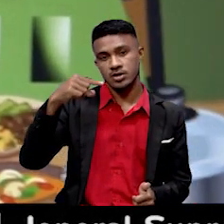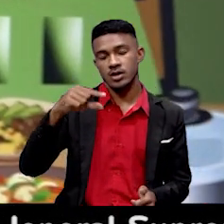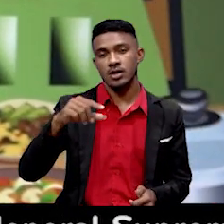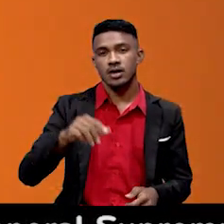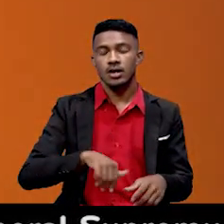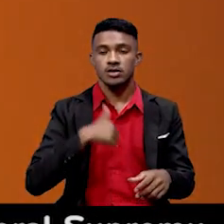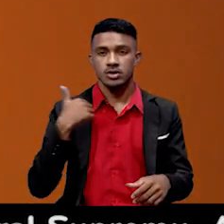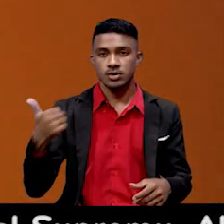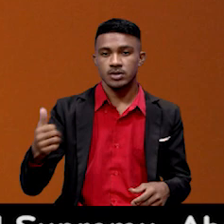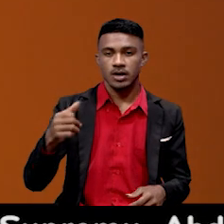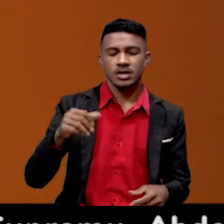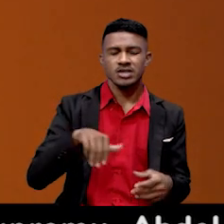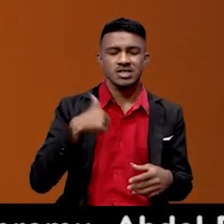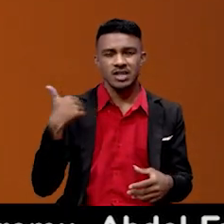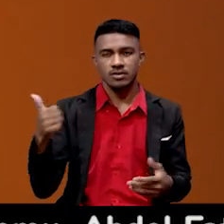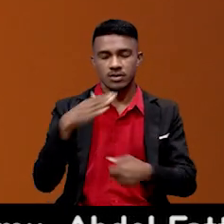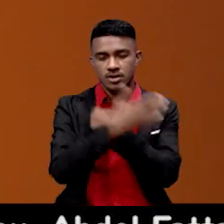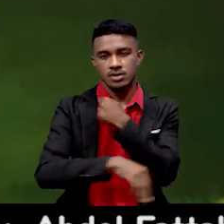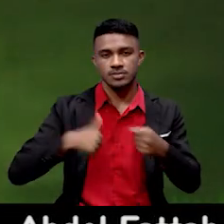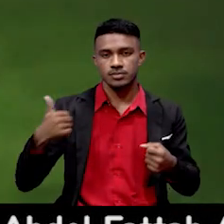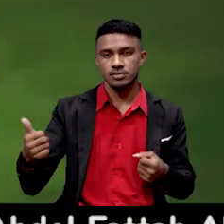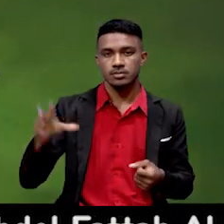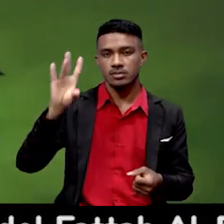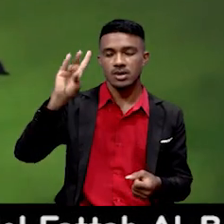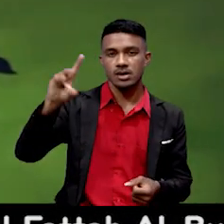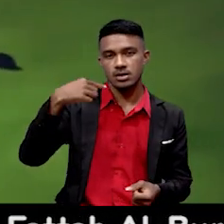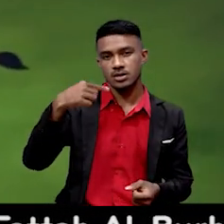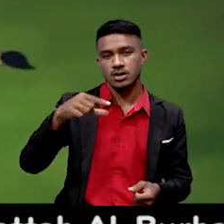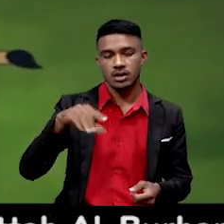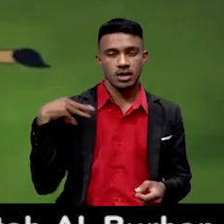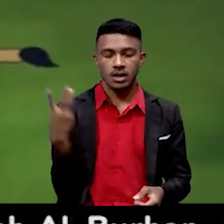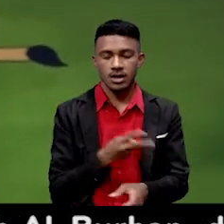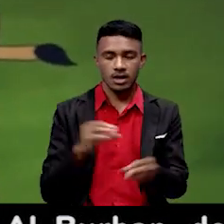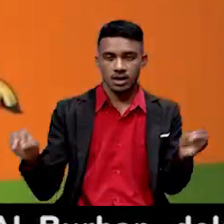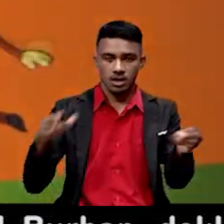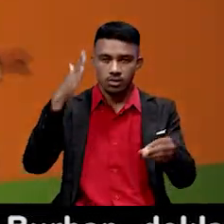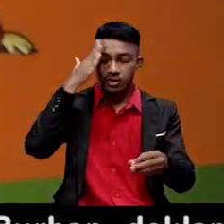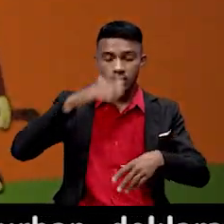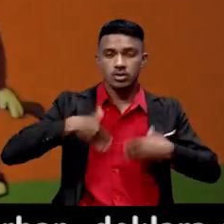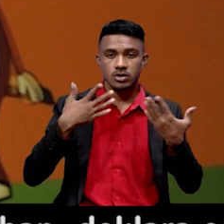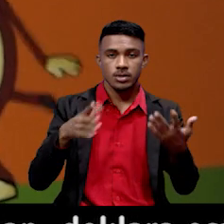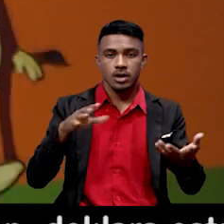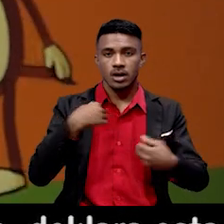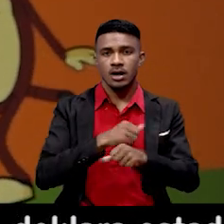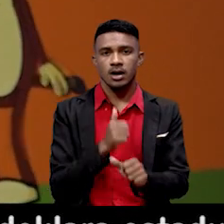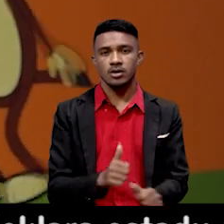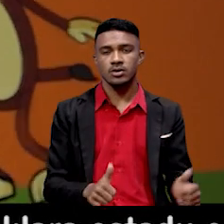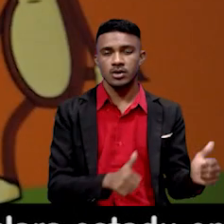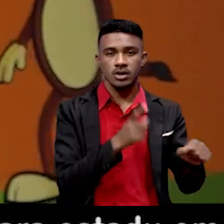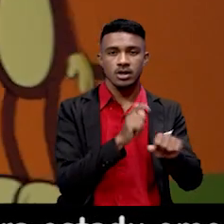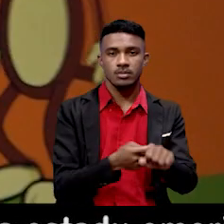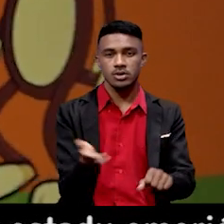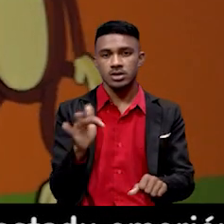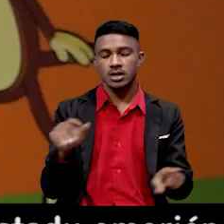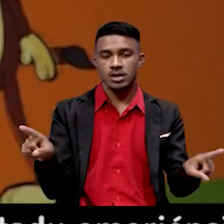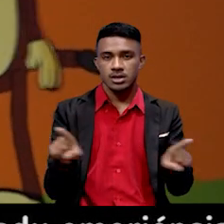tan 6G, né? Agora itu mak nafati ngan analog, itu laya hanoi ngatu siapa bele adopta ang ya situ sang sini, né? Tambah agora